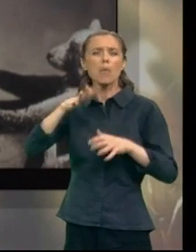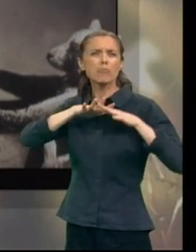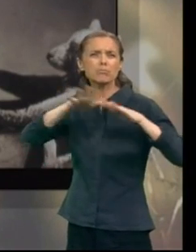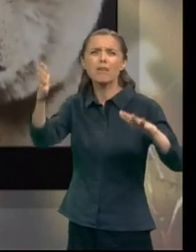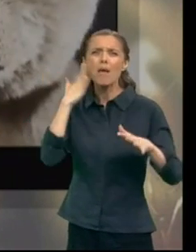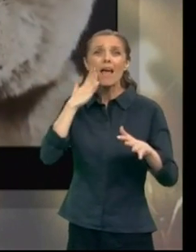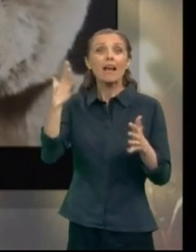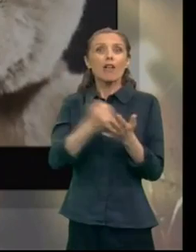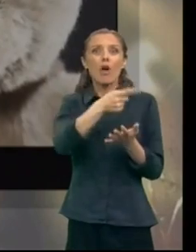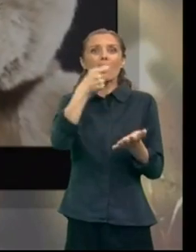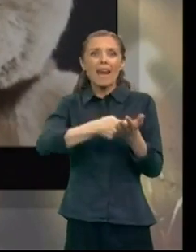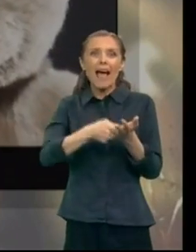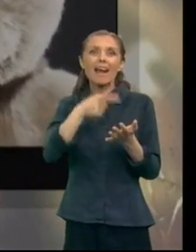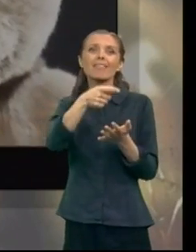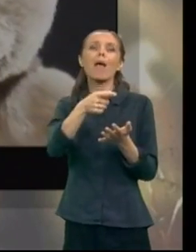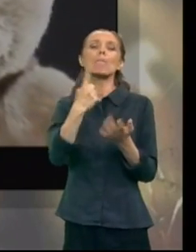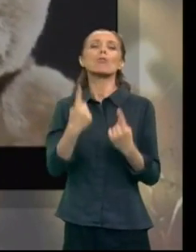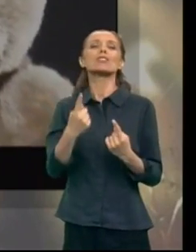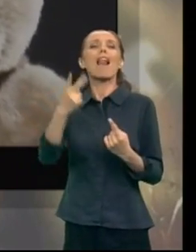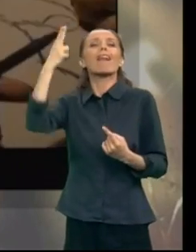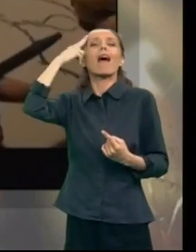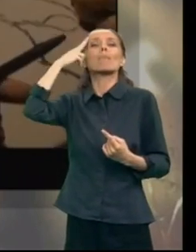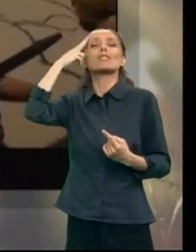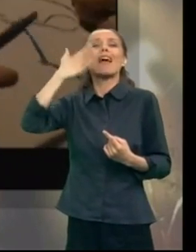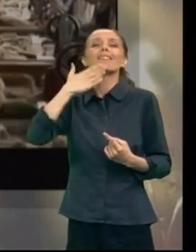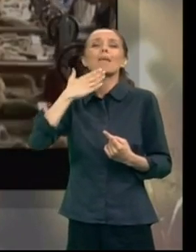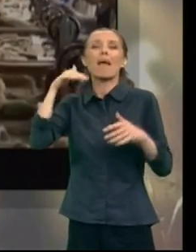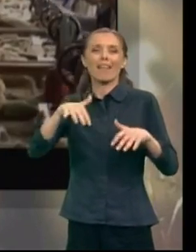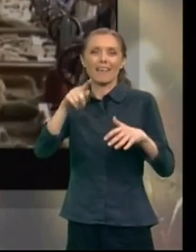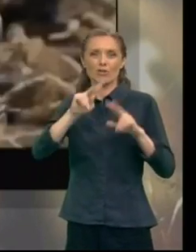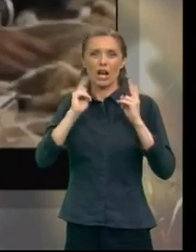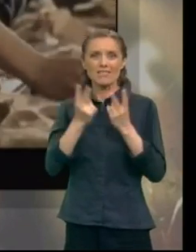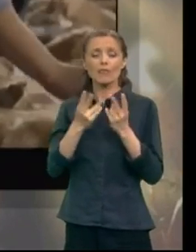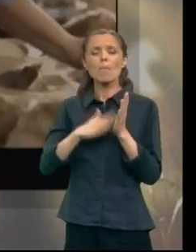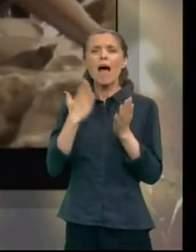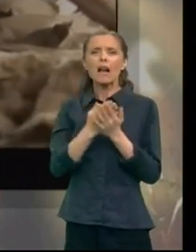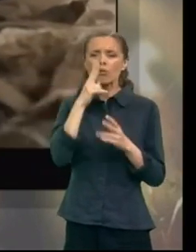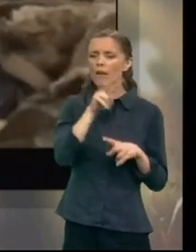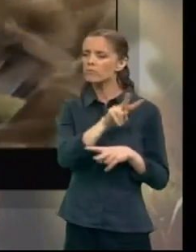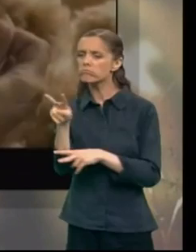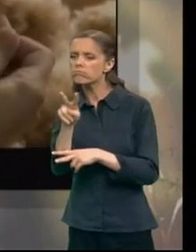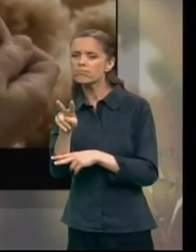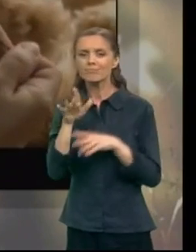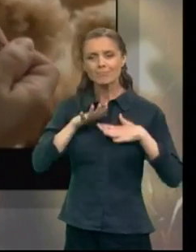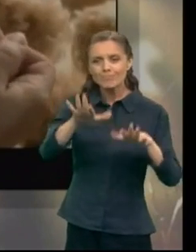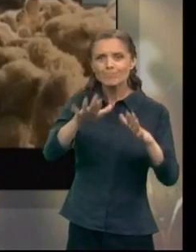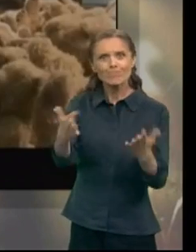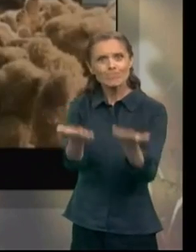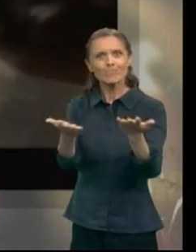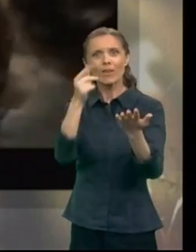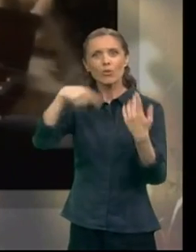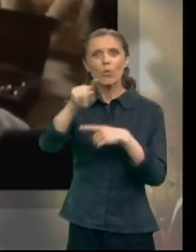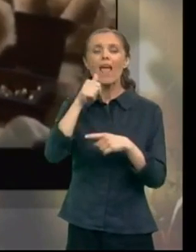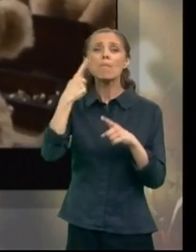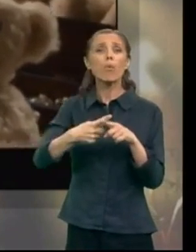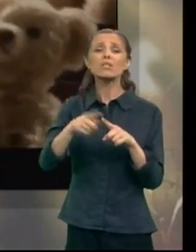i postala najpoznatiji meda na svetu. Margaret je nadgledala celokupan posao, inspirisala druge, ali i sprečavala da iz radnje izađu proizvodi